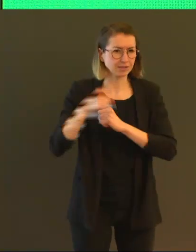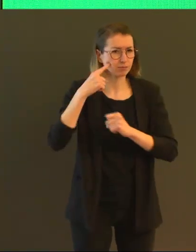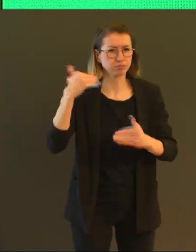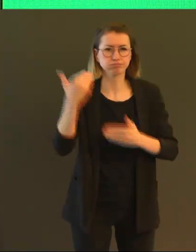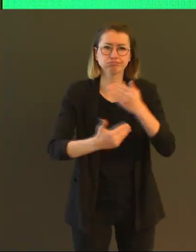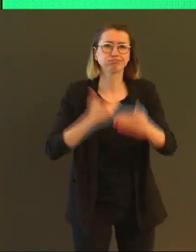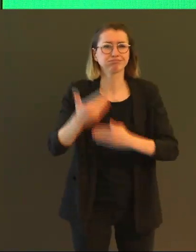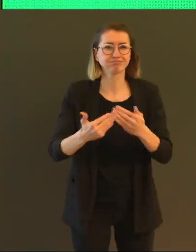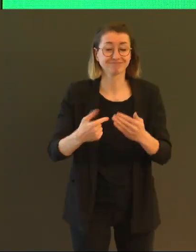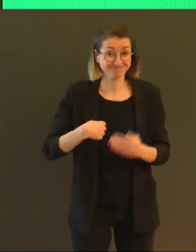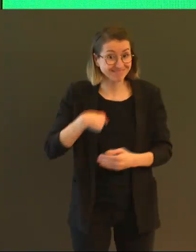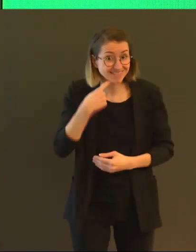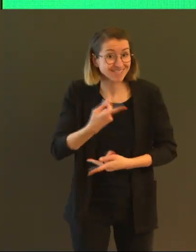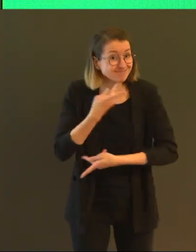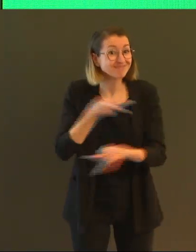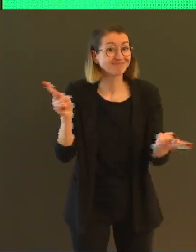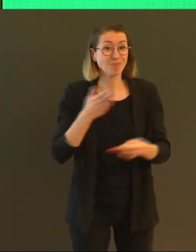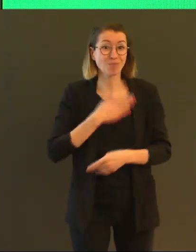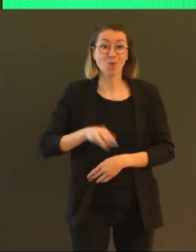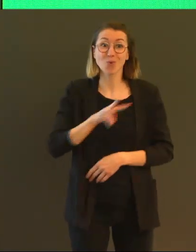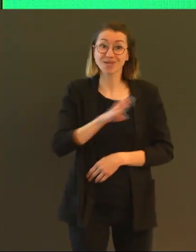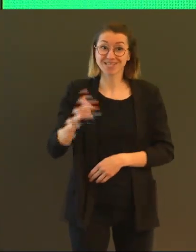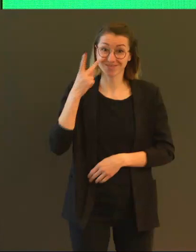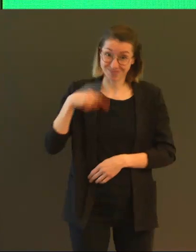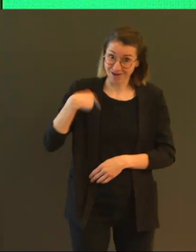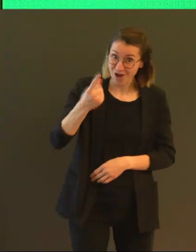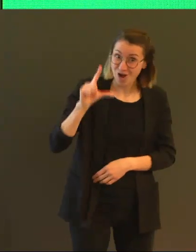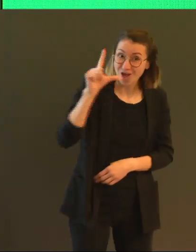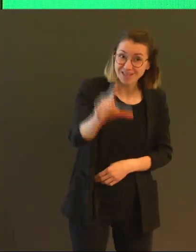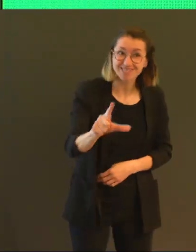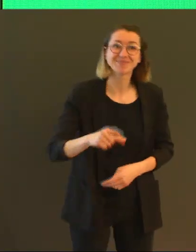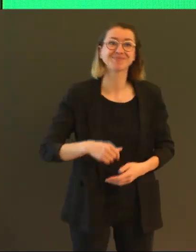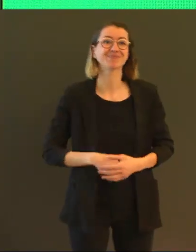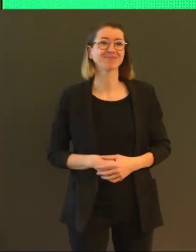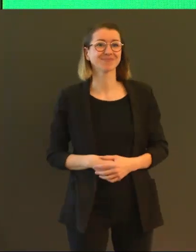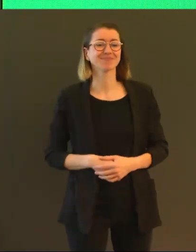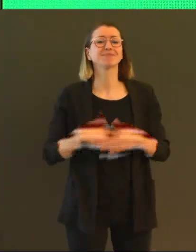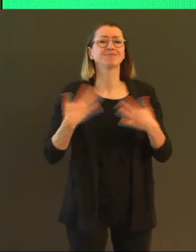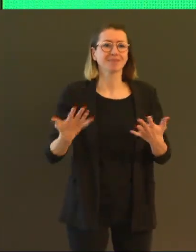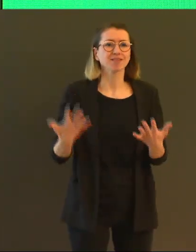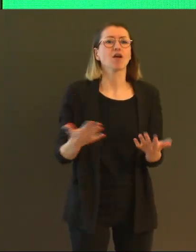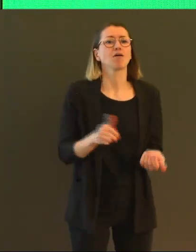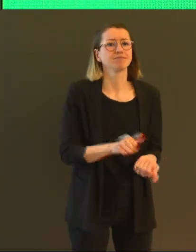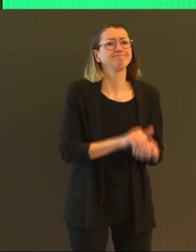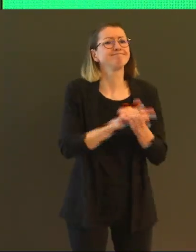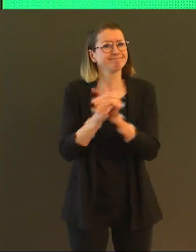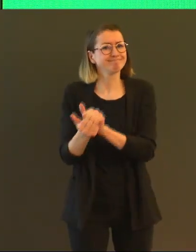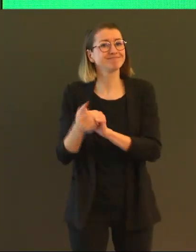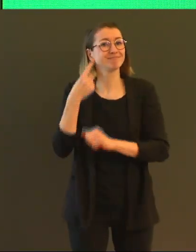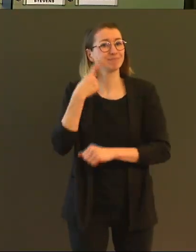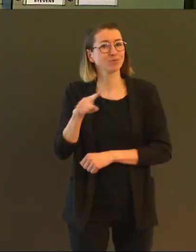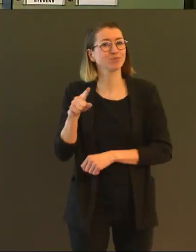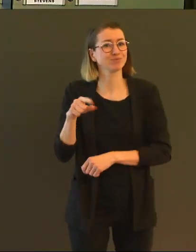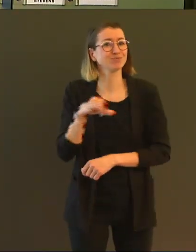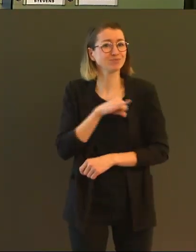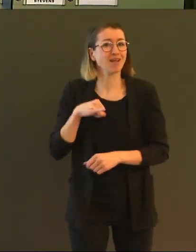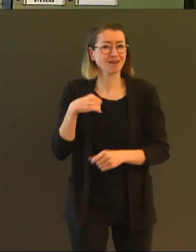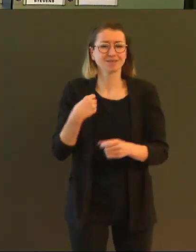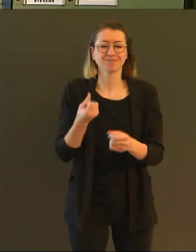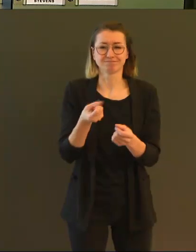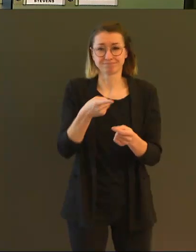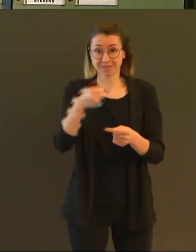retrouverons lundi prochain. On va maintenant passer la parole aux journalistes.